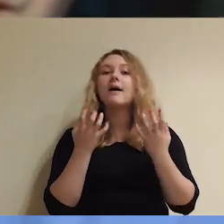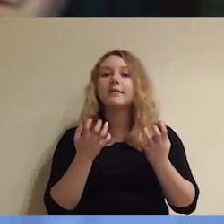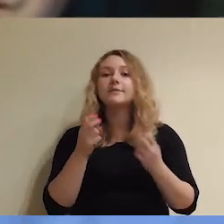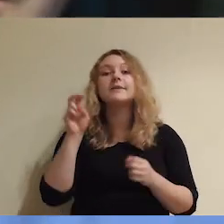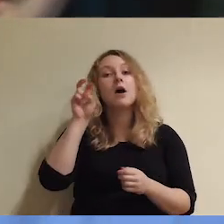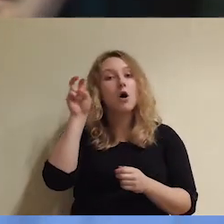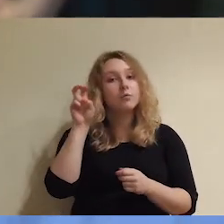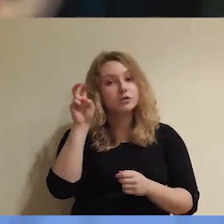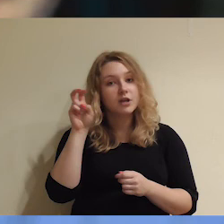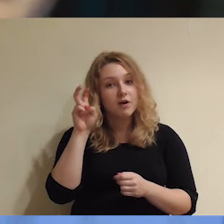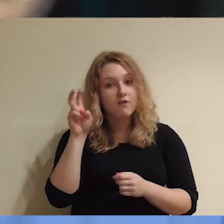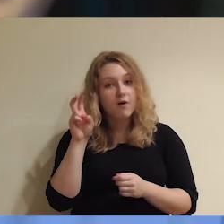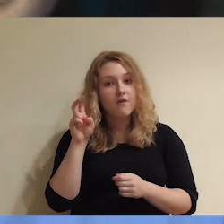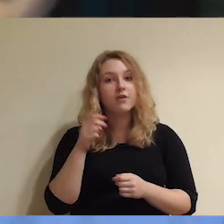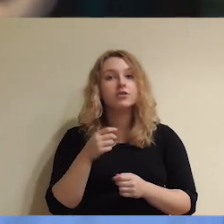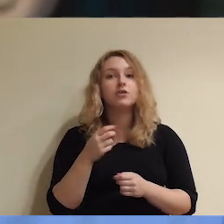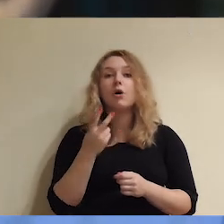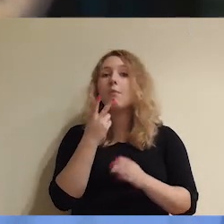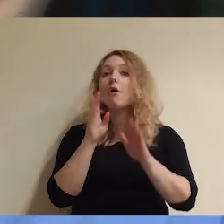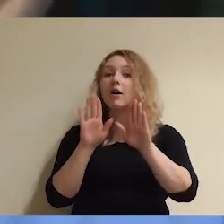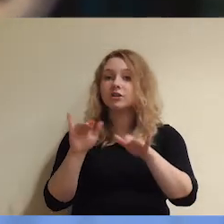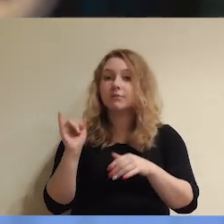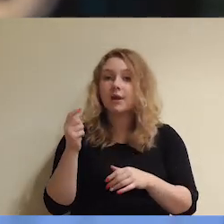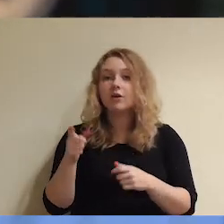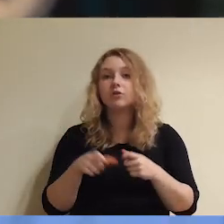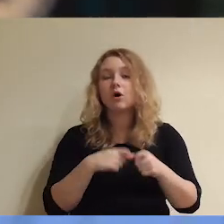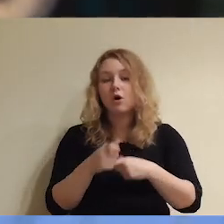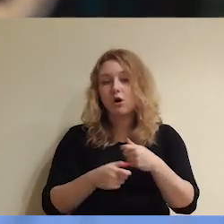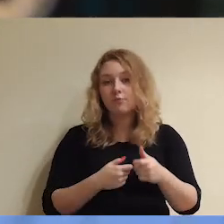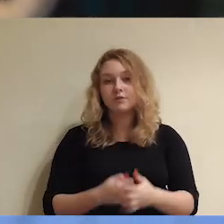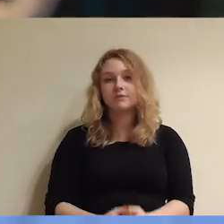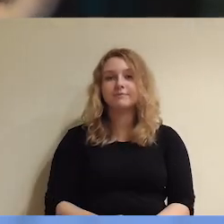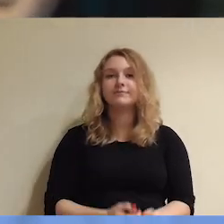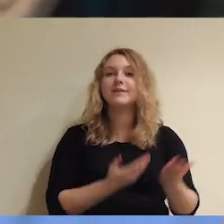pokażemy tutaj, co zrobić, żeby posty wszystkie z Pogłębiarki